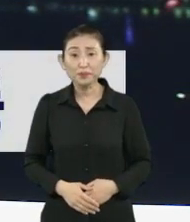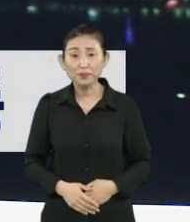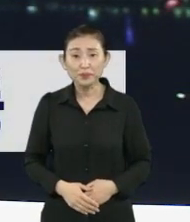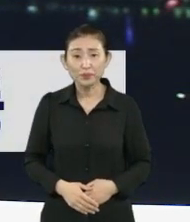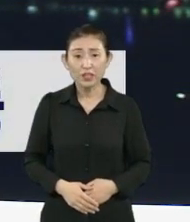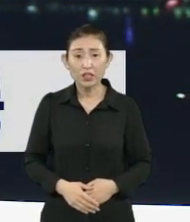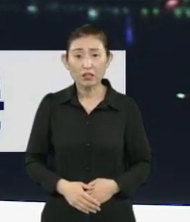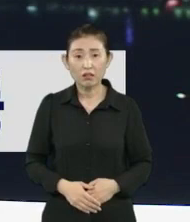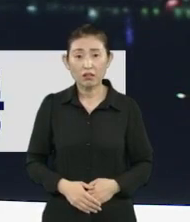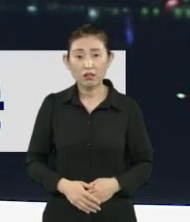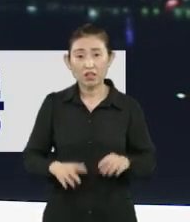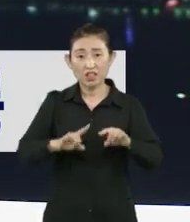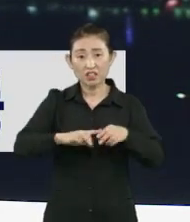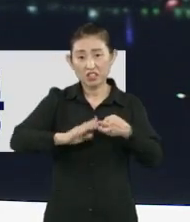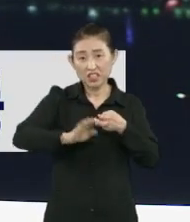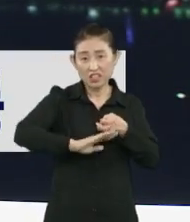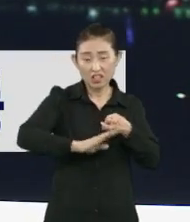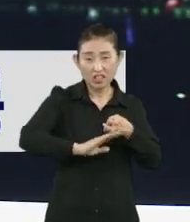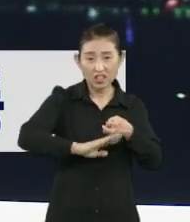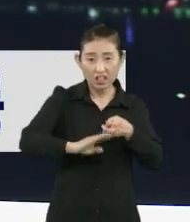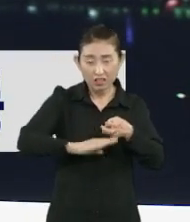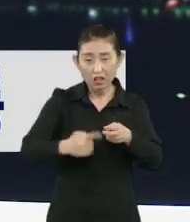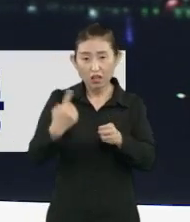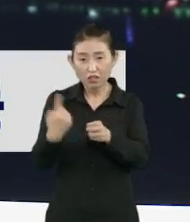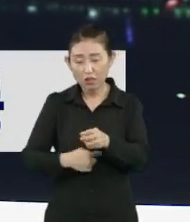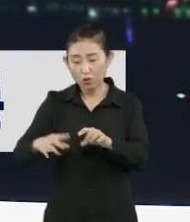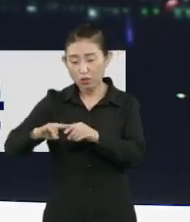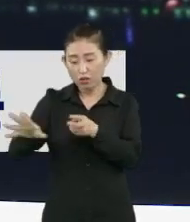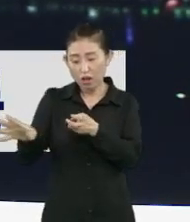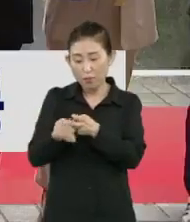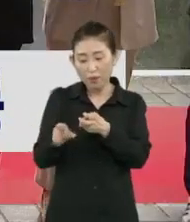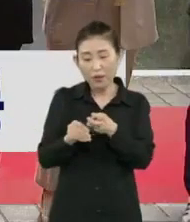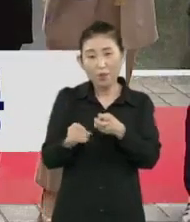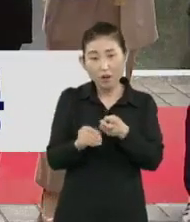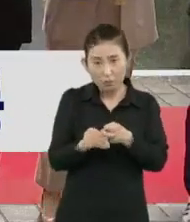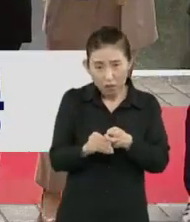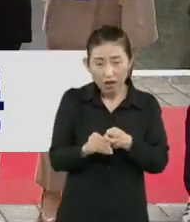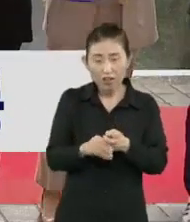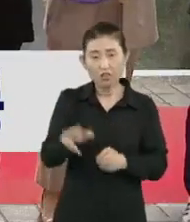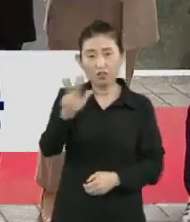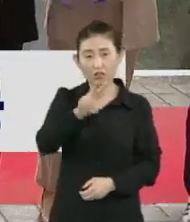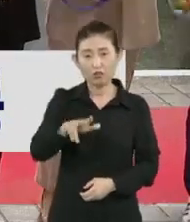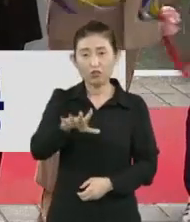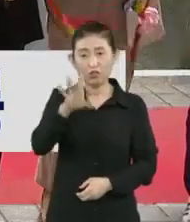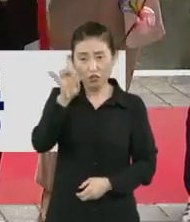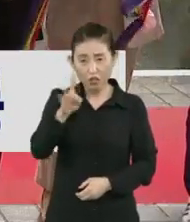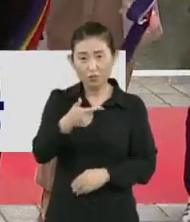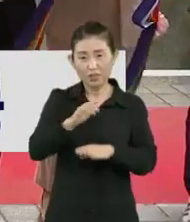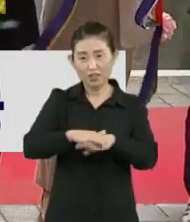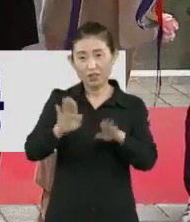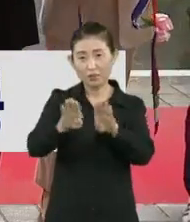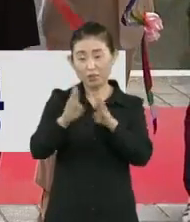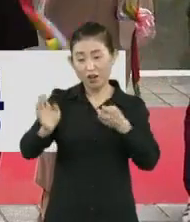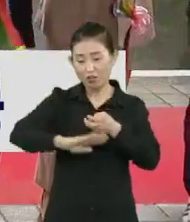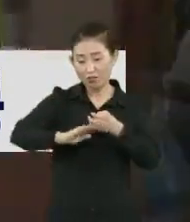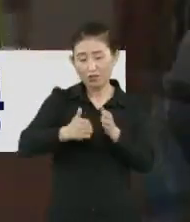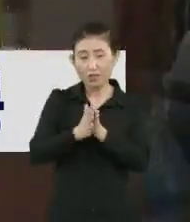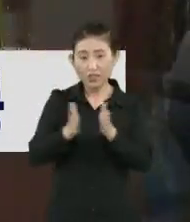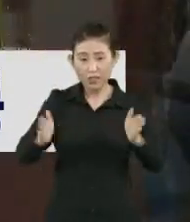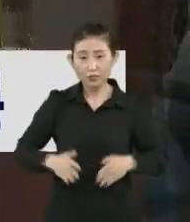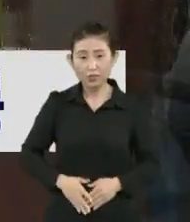무선 충전을 하며 달리는 친환경 전기 버스 가 전국 최초로 오늘 대전에서 개통돼 에 운행에 들어갔습니다